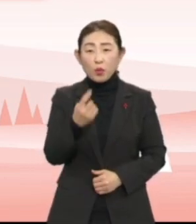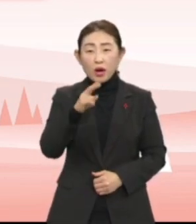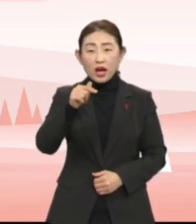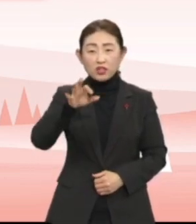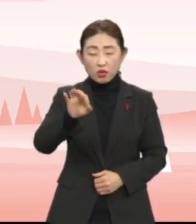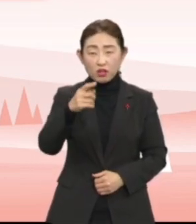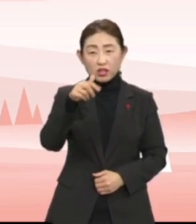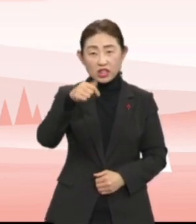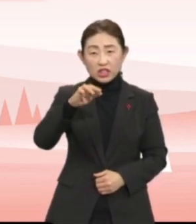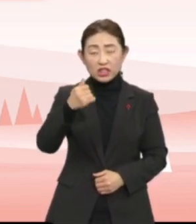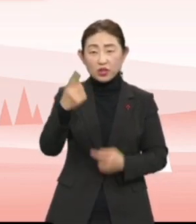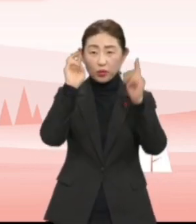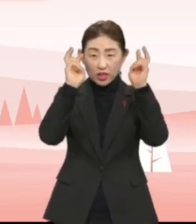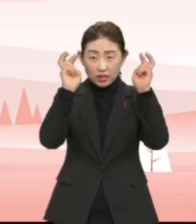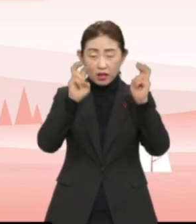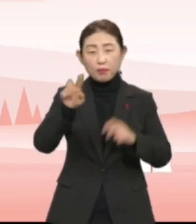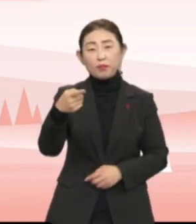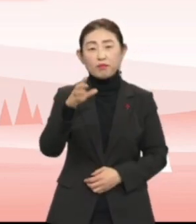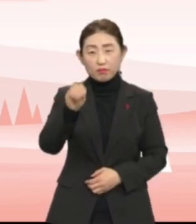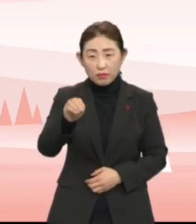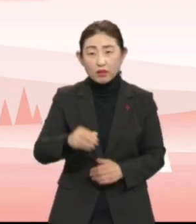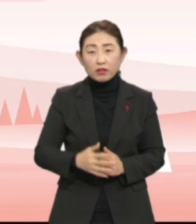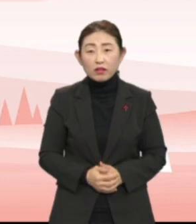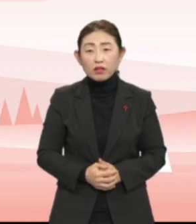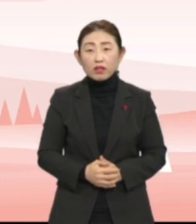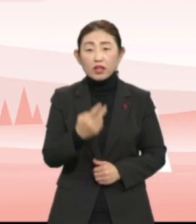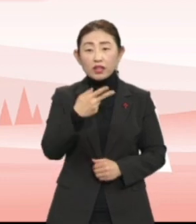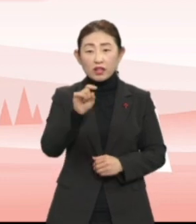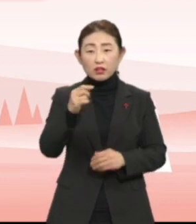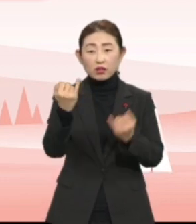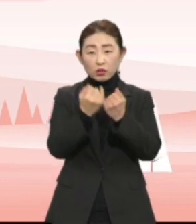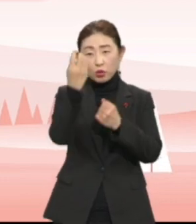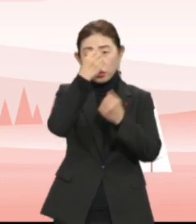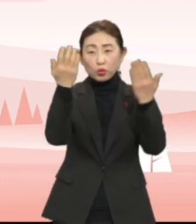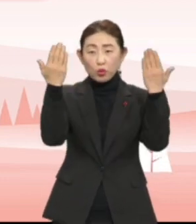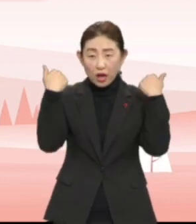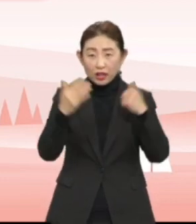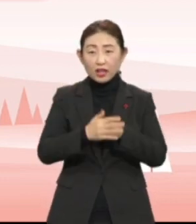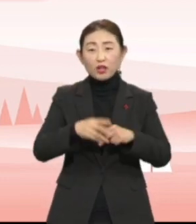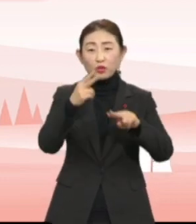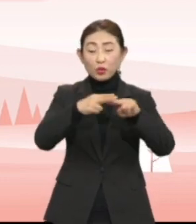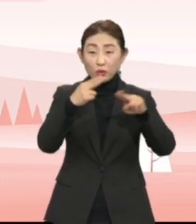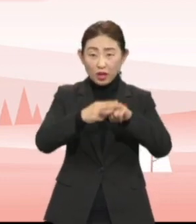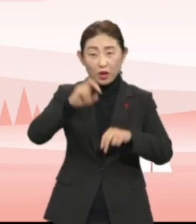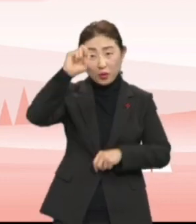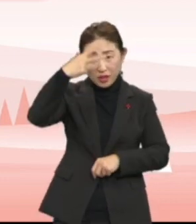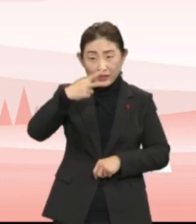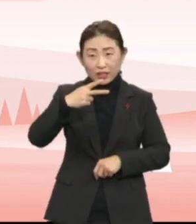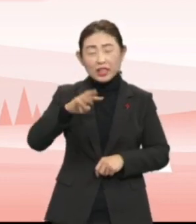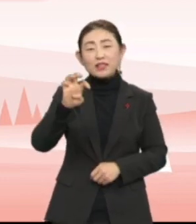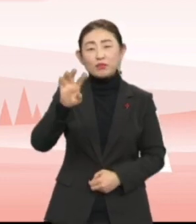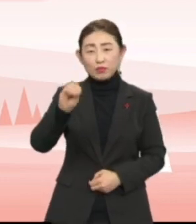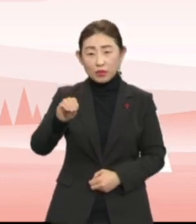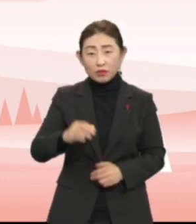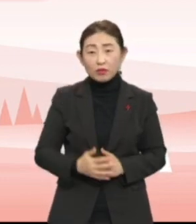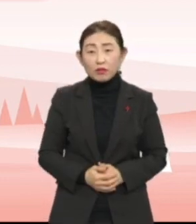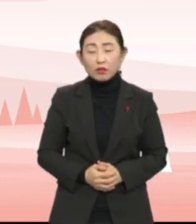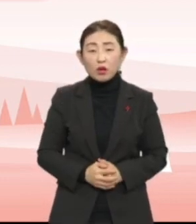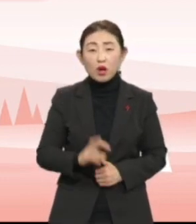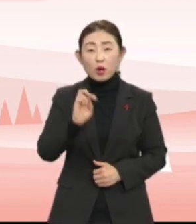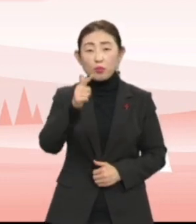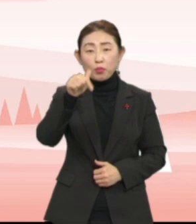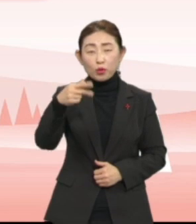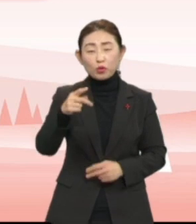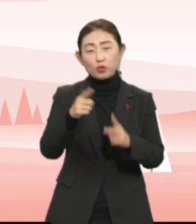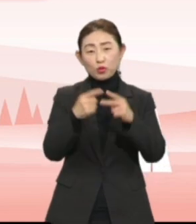화성그린 임직원 일동 100만 원, 대전 대성여자고등학교 외식조리과 2학년 일동 30만 원,